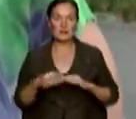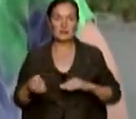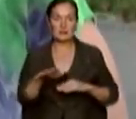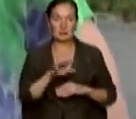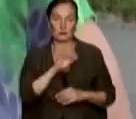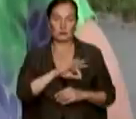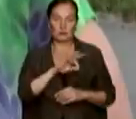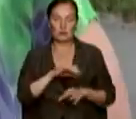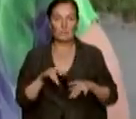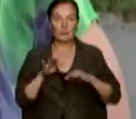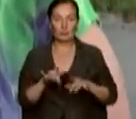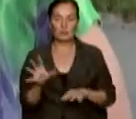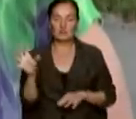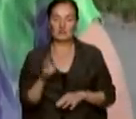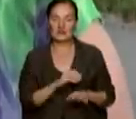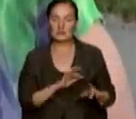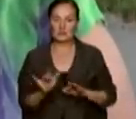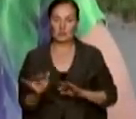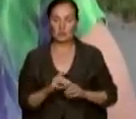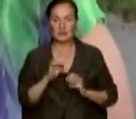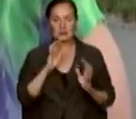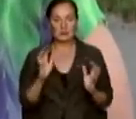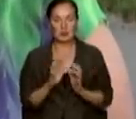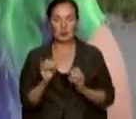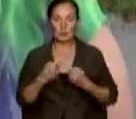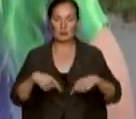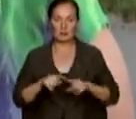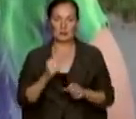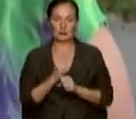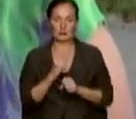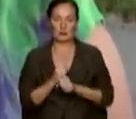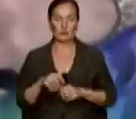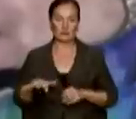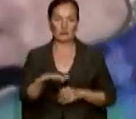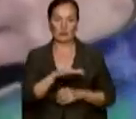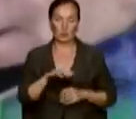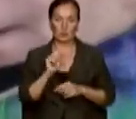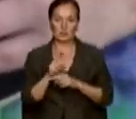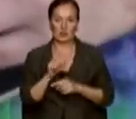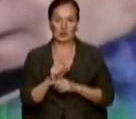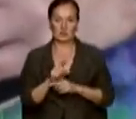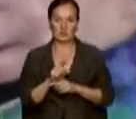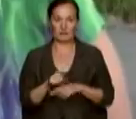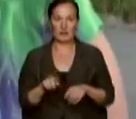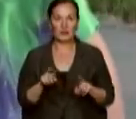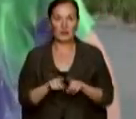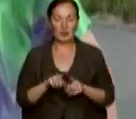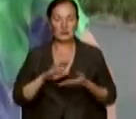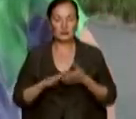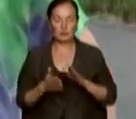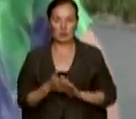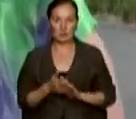проводить усі заходи щодо збереження і організації роботи на території заказника. Склалася така ситуація, що